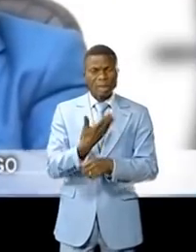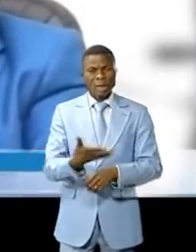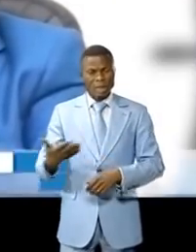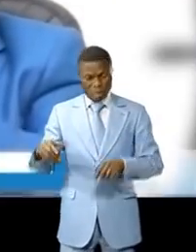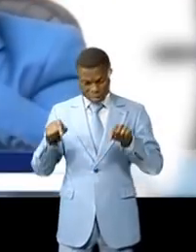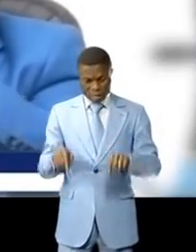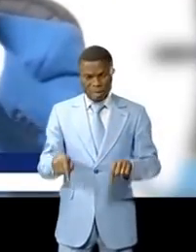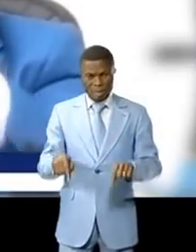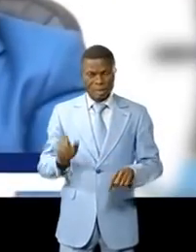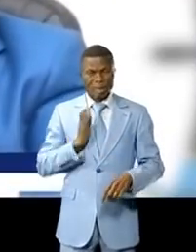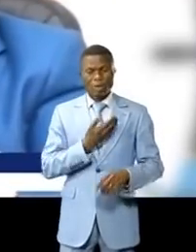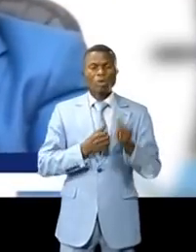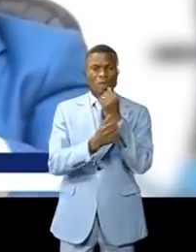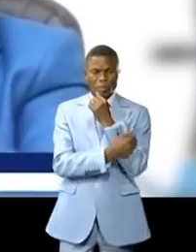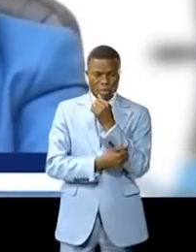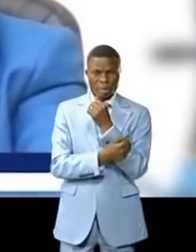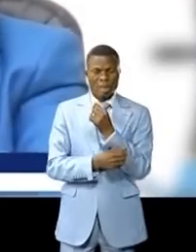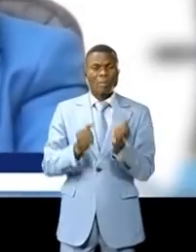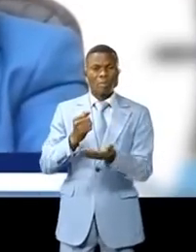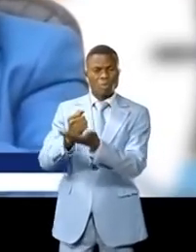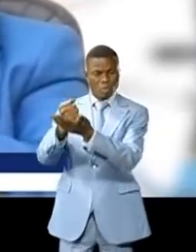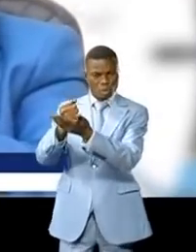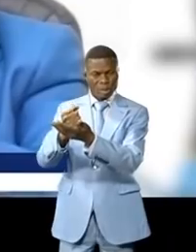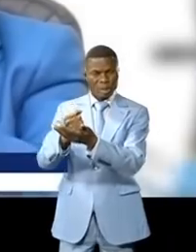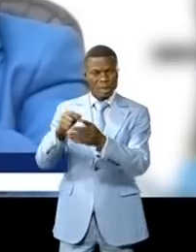matières au niveau local pour permettre à ce